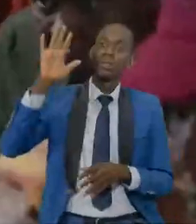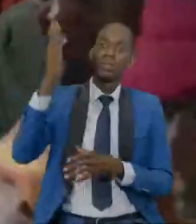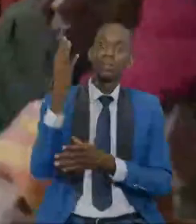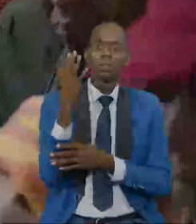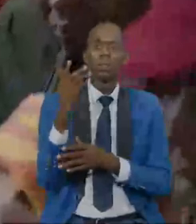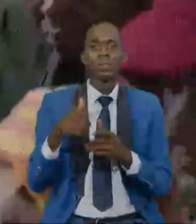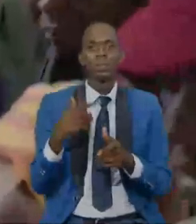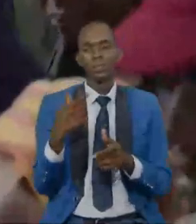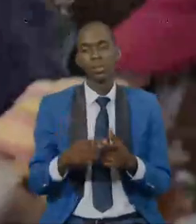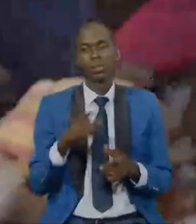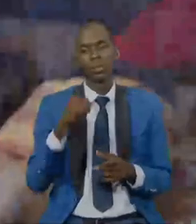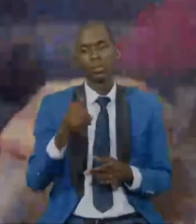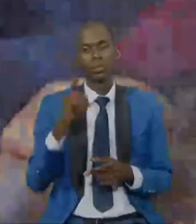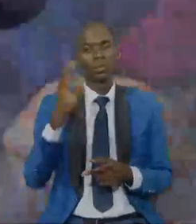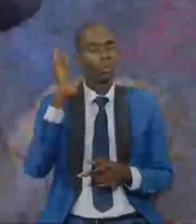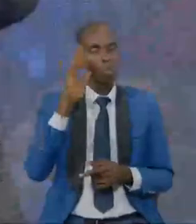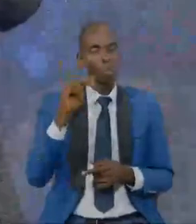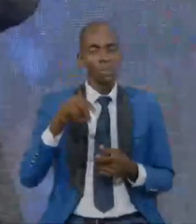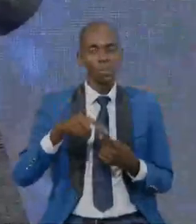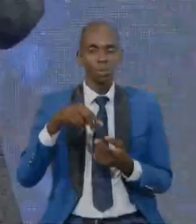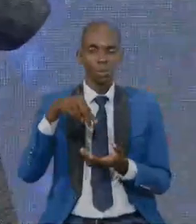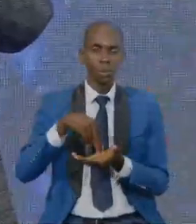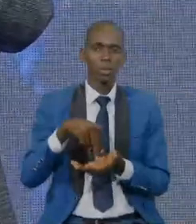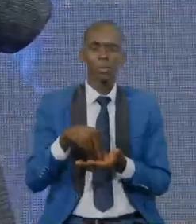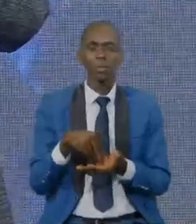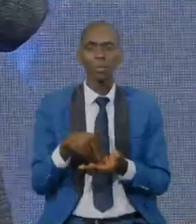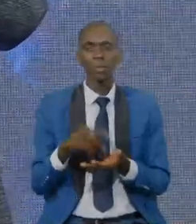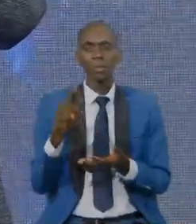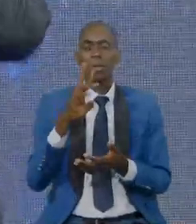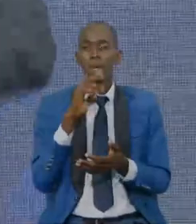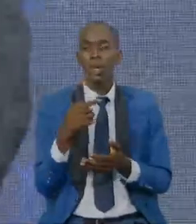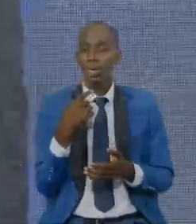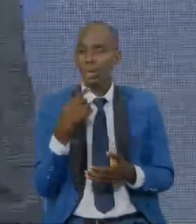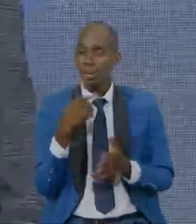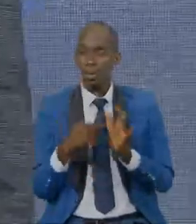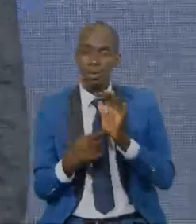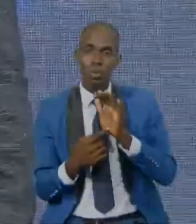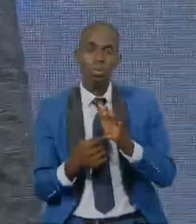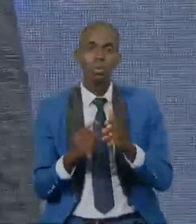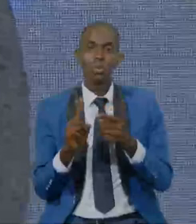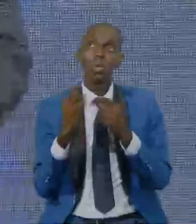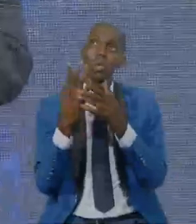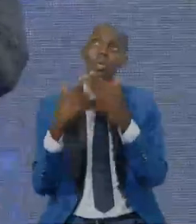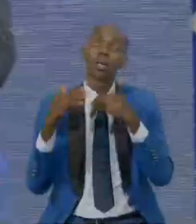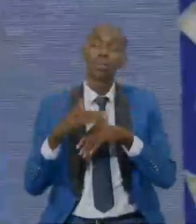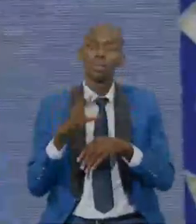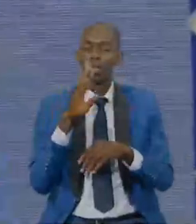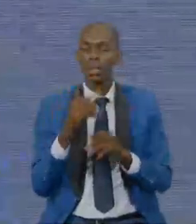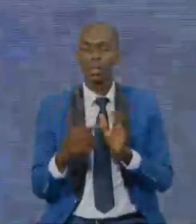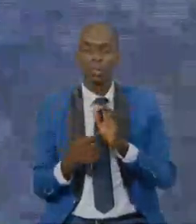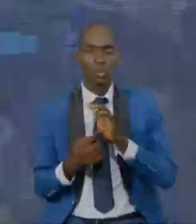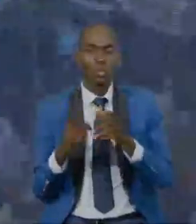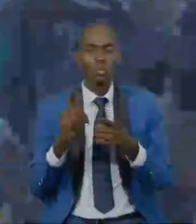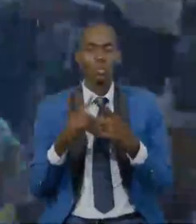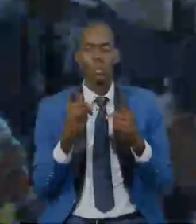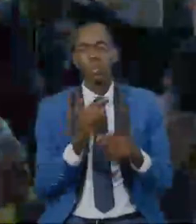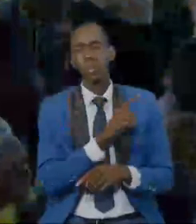Si tu lèves ta main là-bas, donc pourquoi ne pas te mettre debout? Tu te tiens debout. Tu indiques au ciel, au